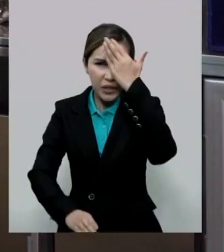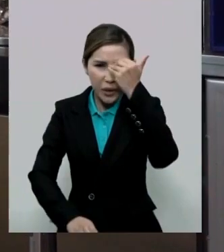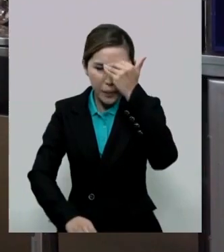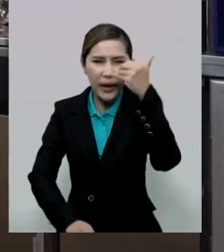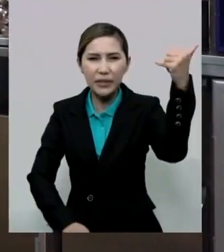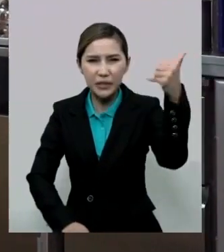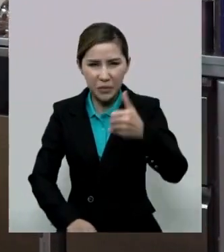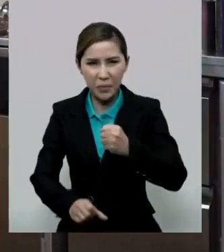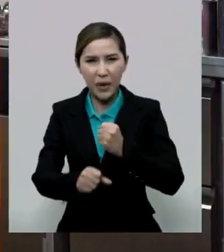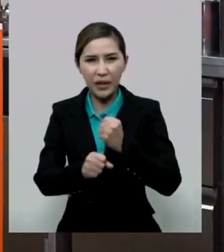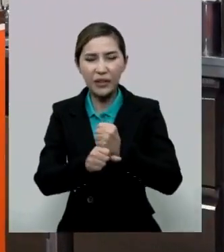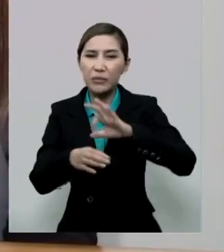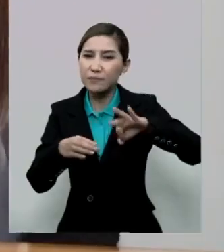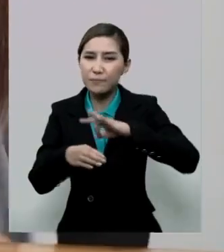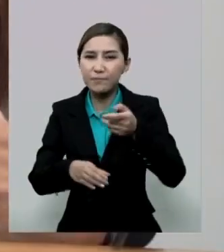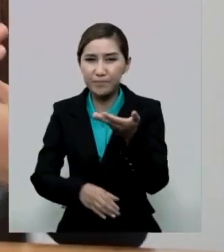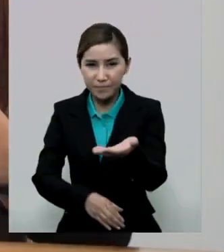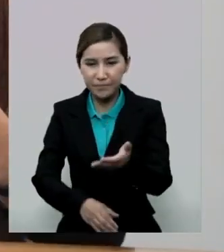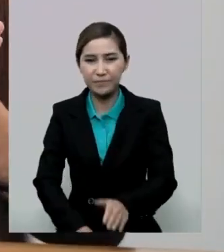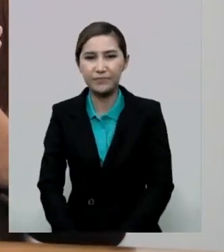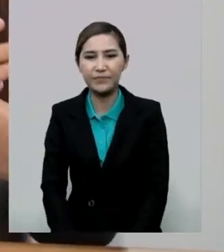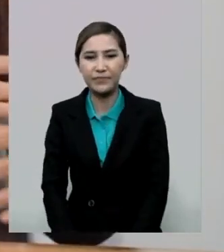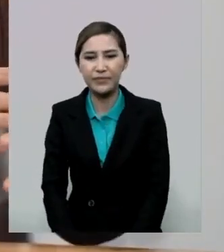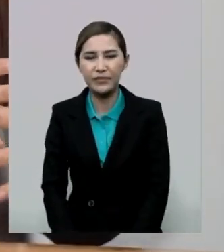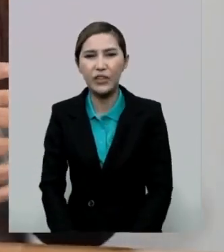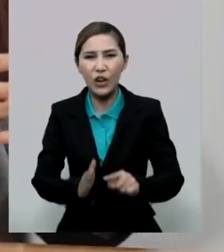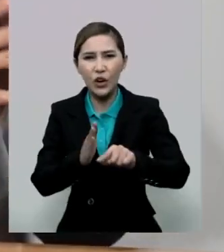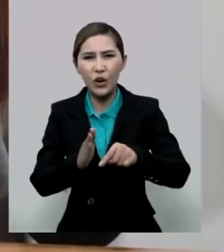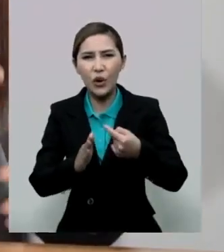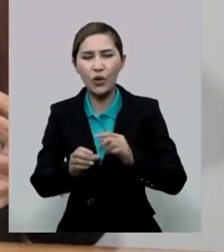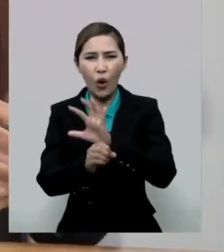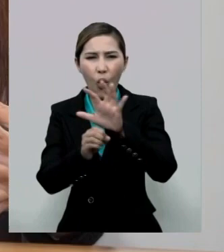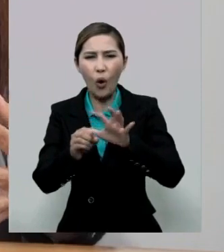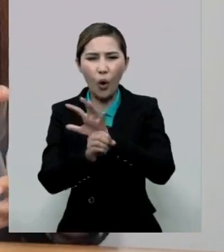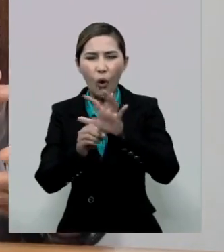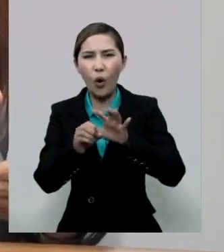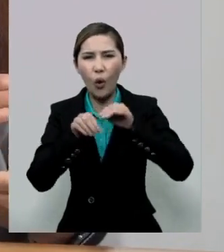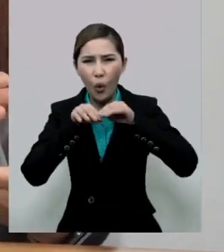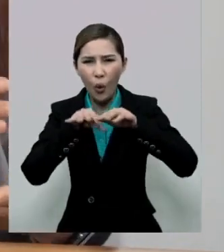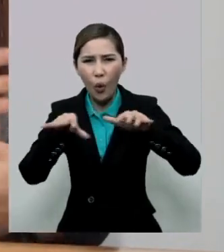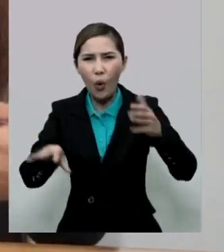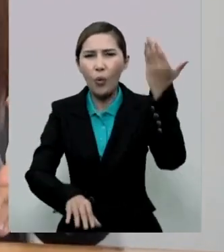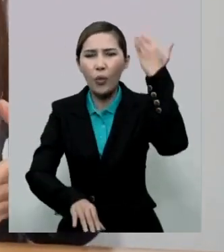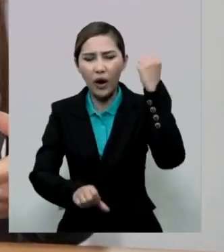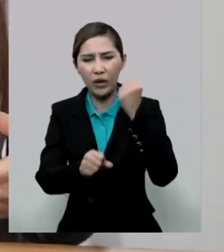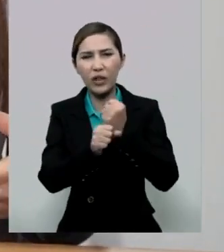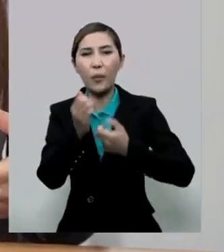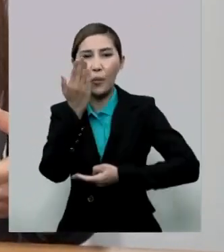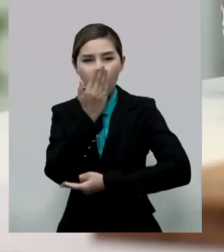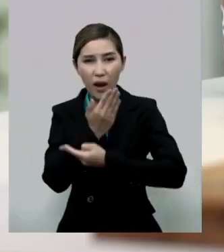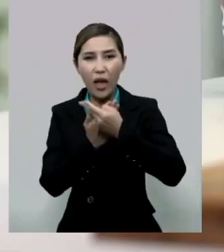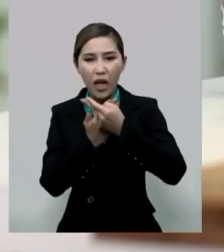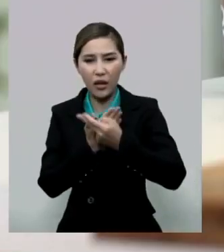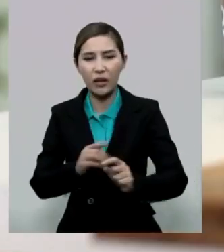อยได้ไหมทำไมถึงมาทำที่นี่ได ้ก็เริ่มแรกก็คือเป็นช่วงโควิดค่ะเมื่อก่อนเราทำในส่วนของงานโรง